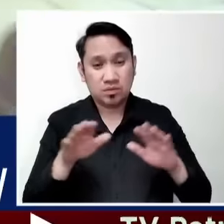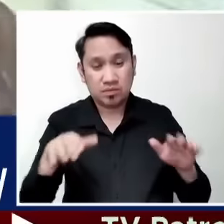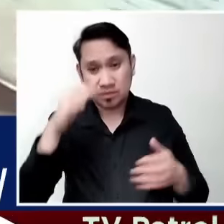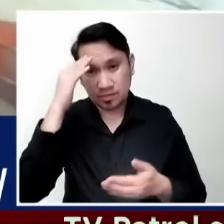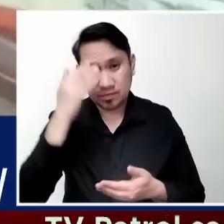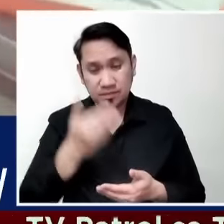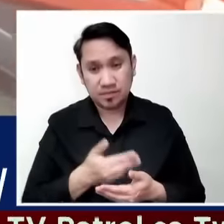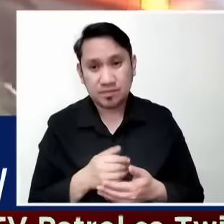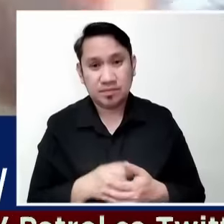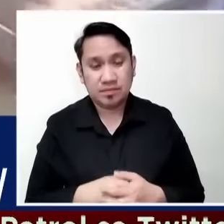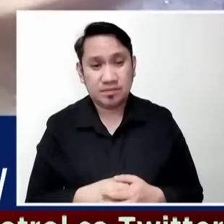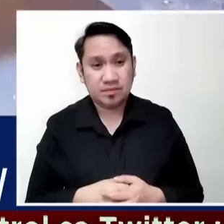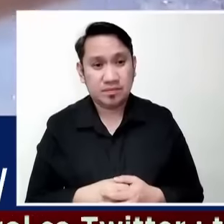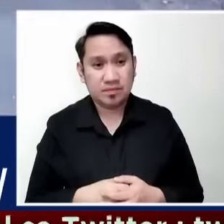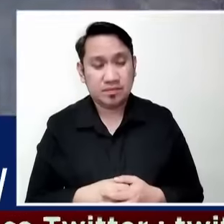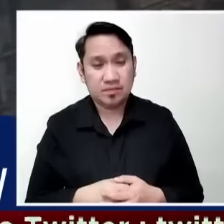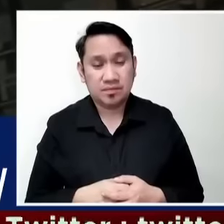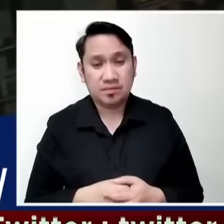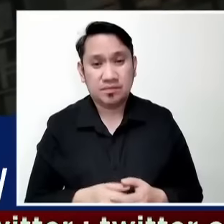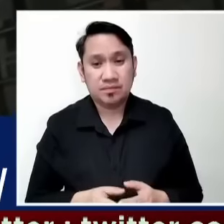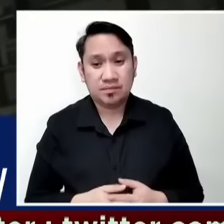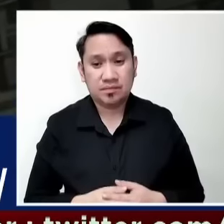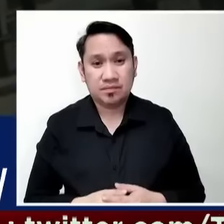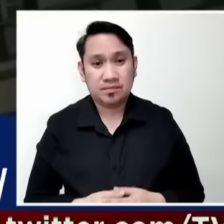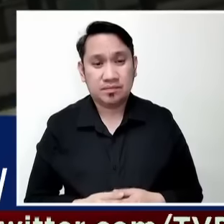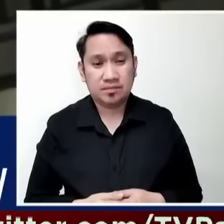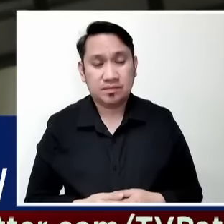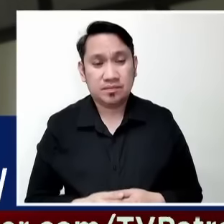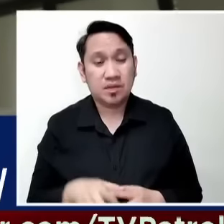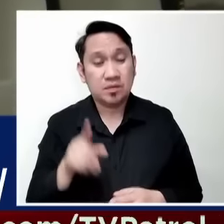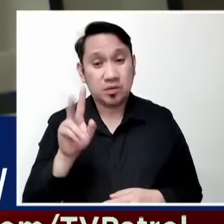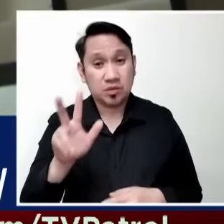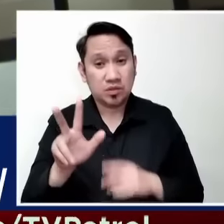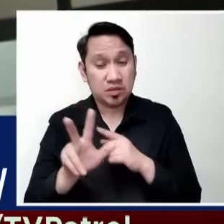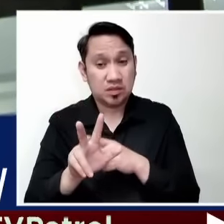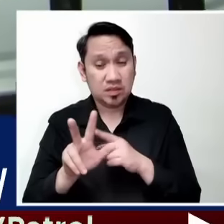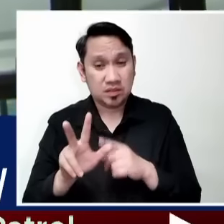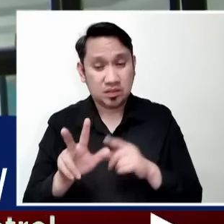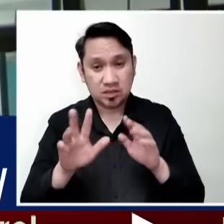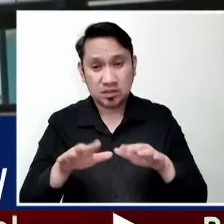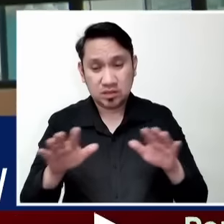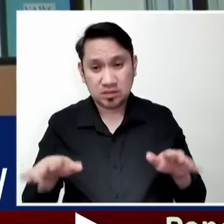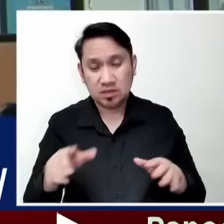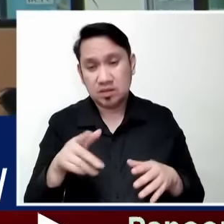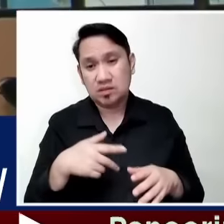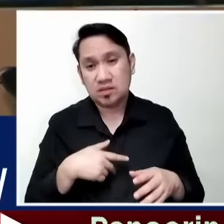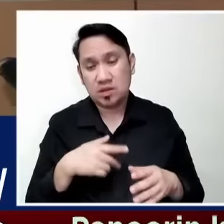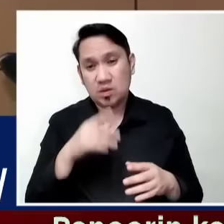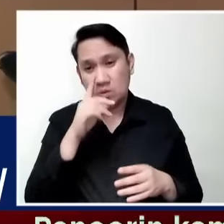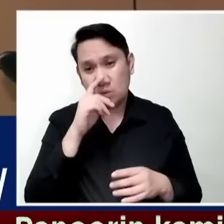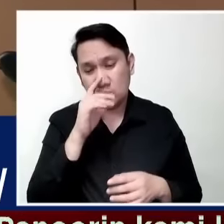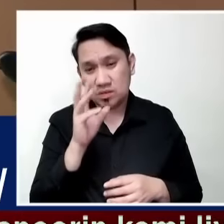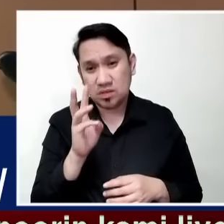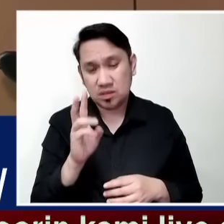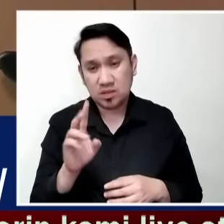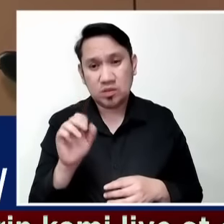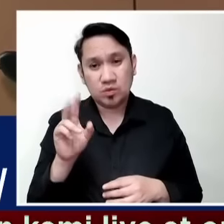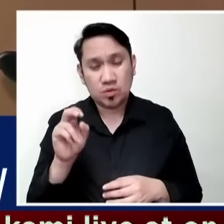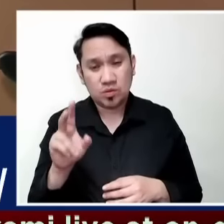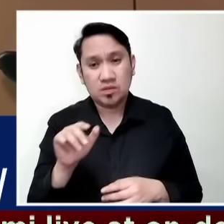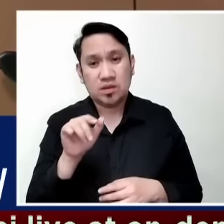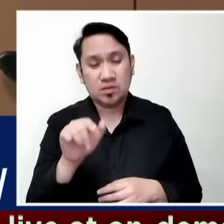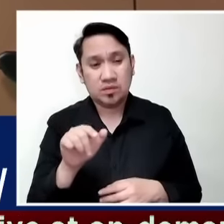kanilang bahay sa Barangay Sembo sa Taguig. Dumiretso ang tatlong bata na may edad 16, 13 at 12 sa